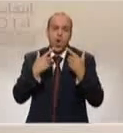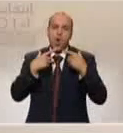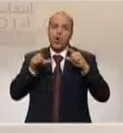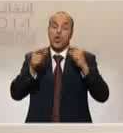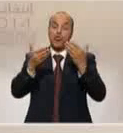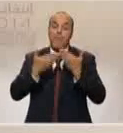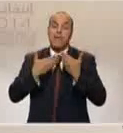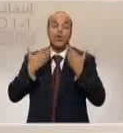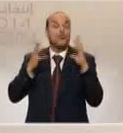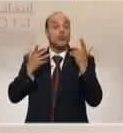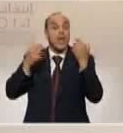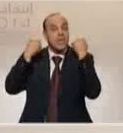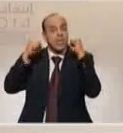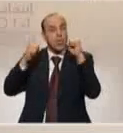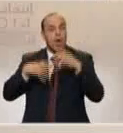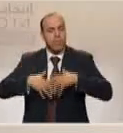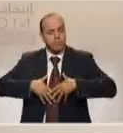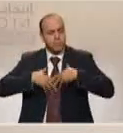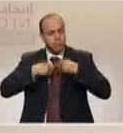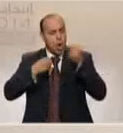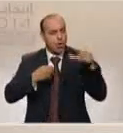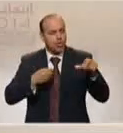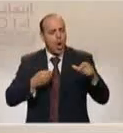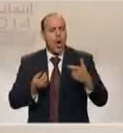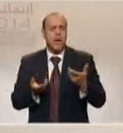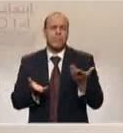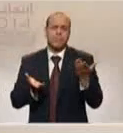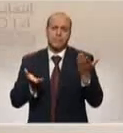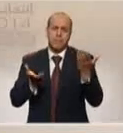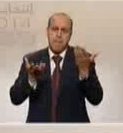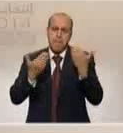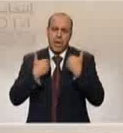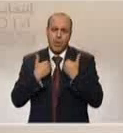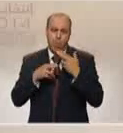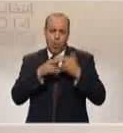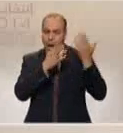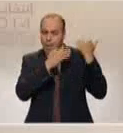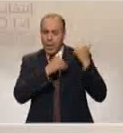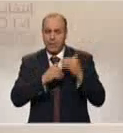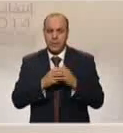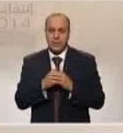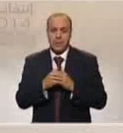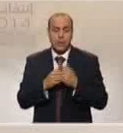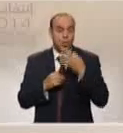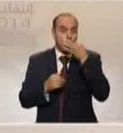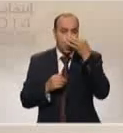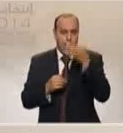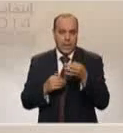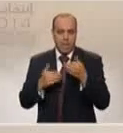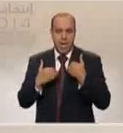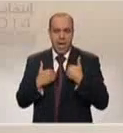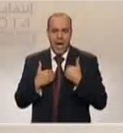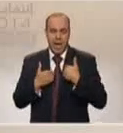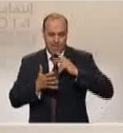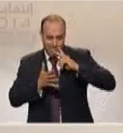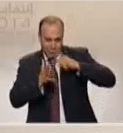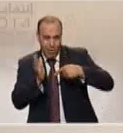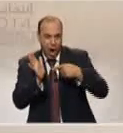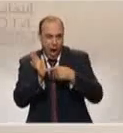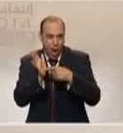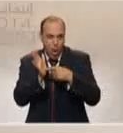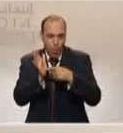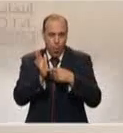جابتها الثوره وتضحيات ناس كثيرين واجيال ال كثيره في العقود الماضيه نعدكم انني لن اوقع على